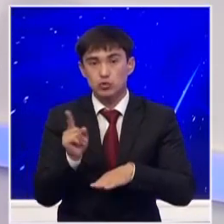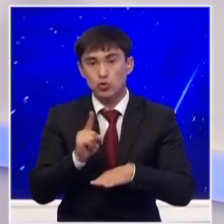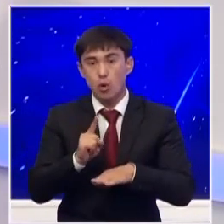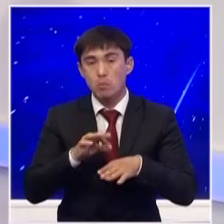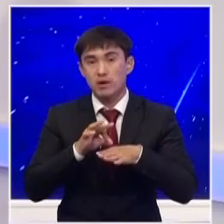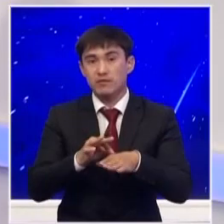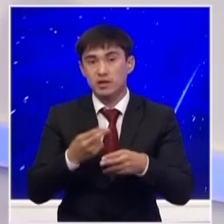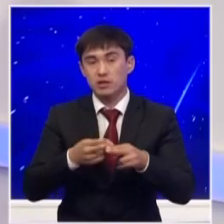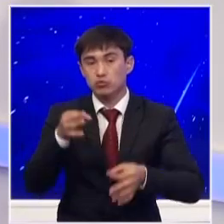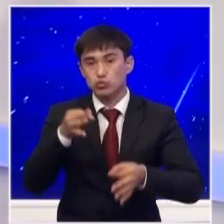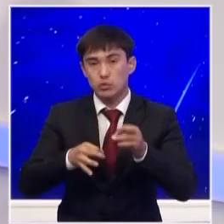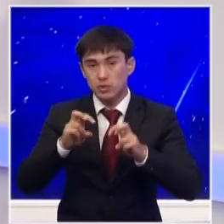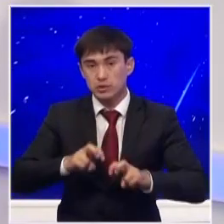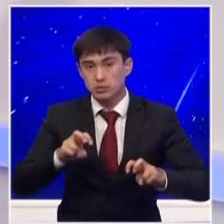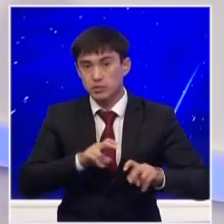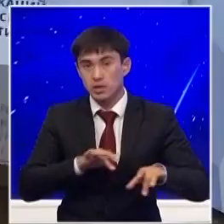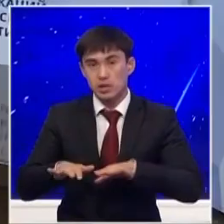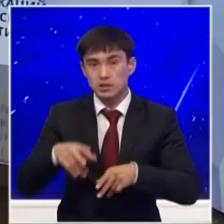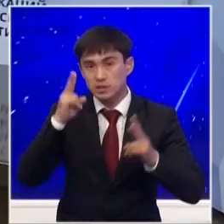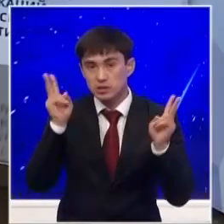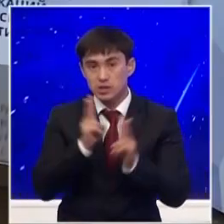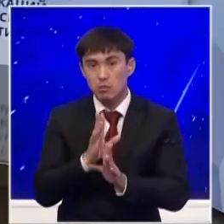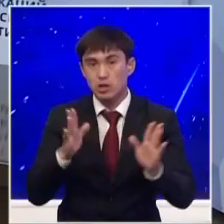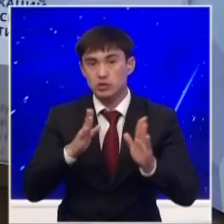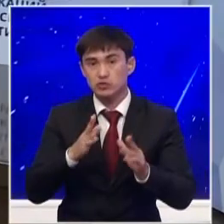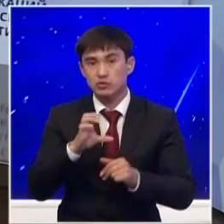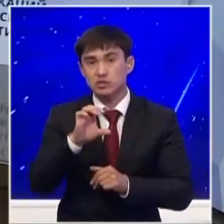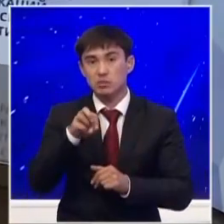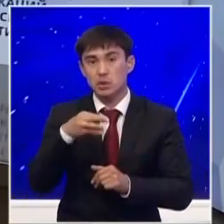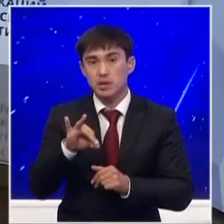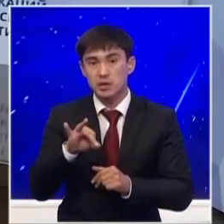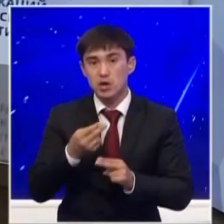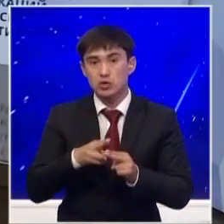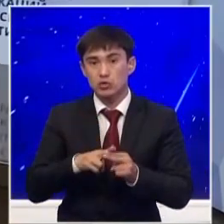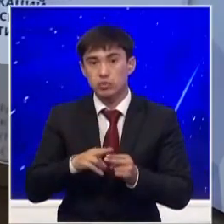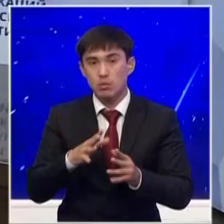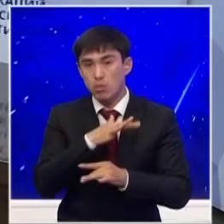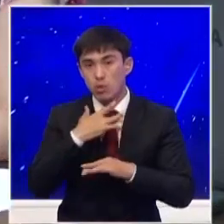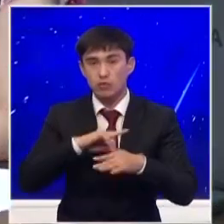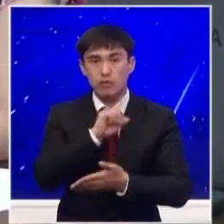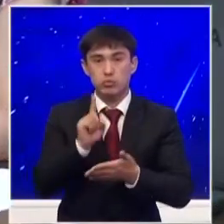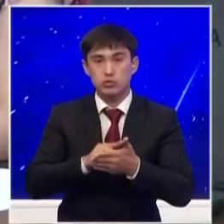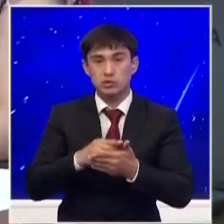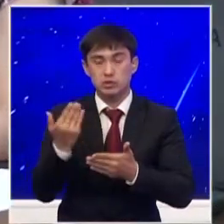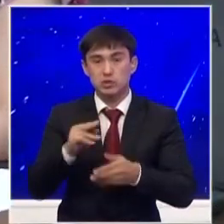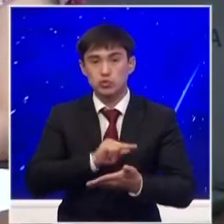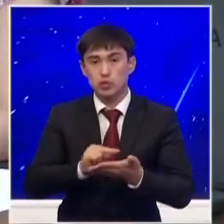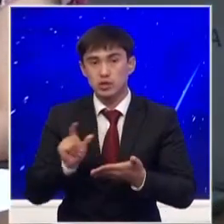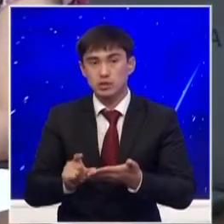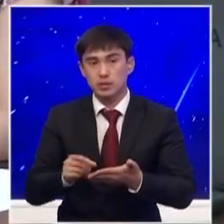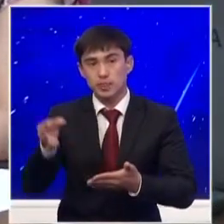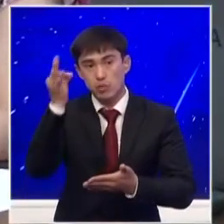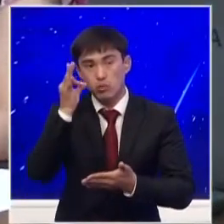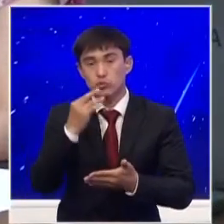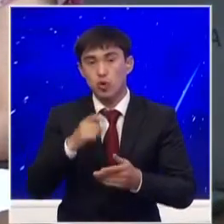о проведении данного судебного разбирательства не знали большинство представителей СМИ, что вызвало множество вопросов со стороны журналистов.